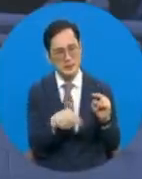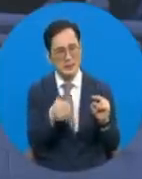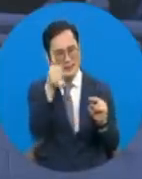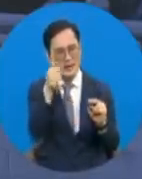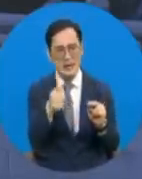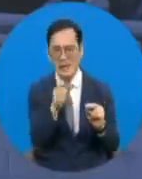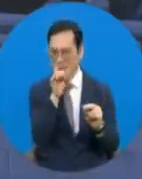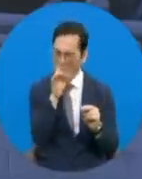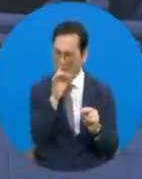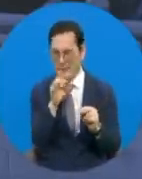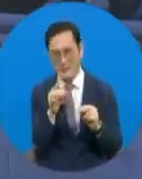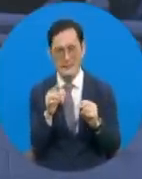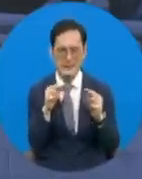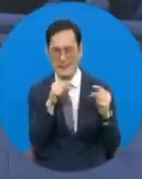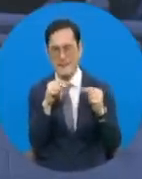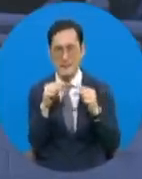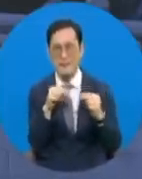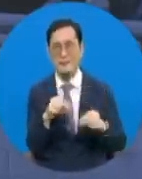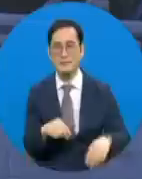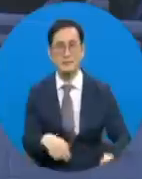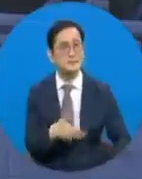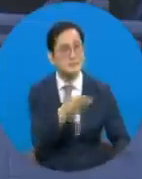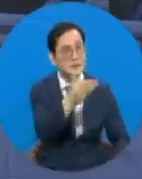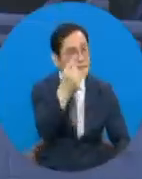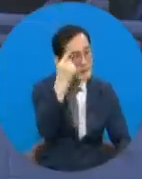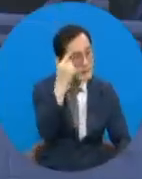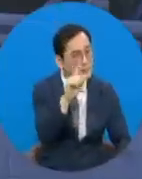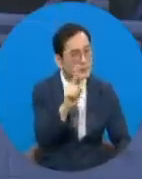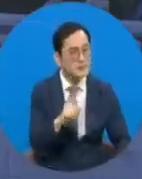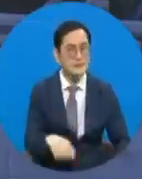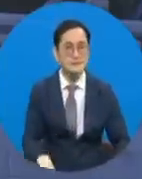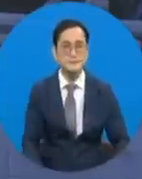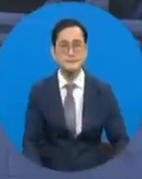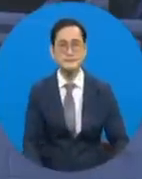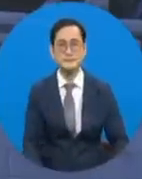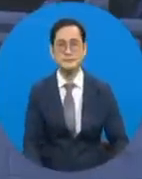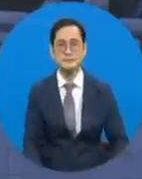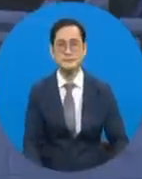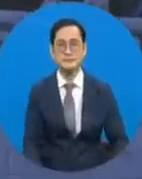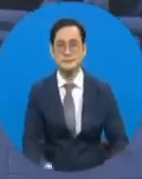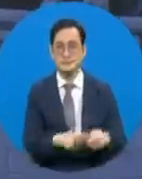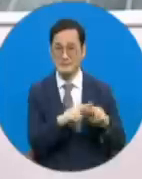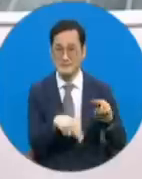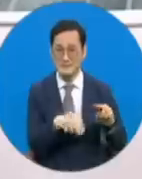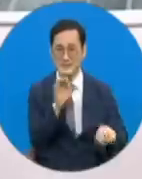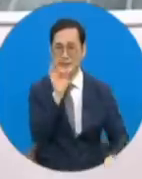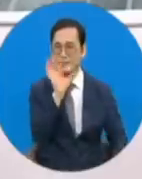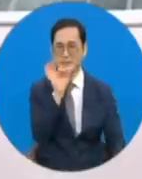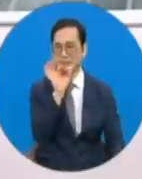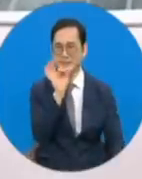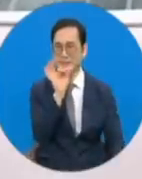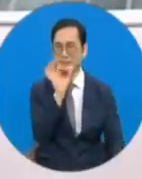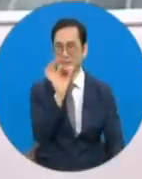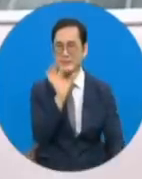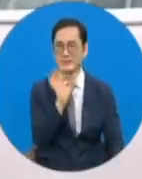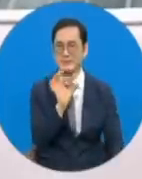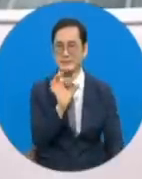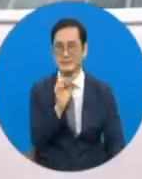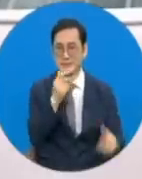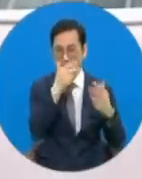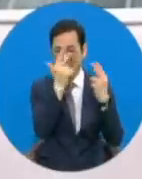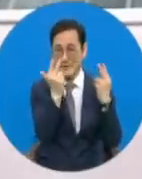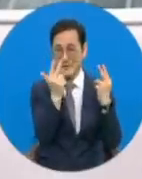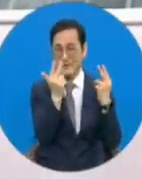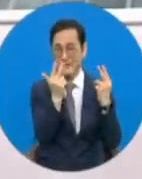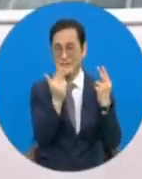대표의 사퇴가 가능한 것이냐. 김형주 의원님께 한번 여쭤보겠습니다. 어떻습니까? 현실적으로 불가능하죠. 사실은 뭐 이재명